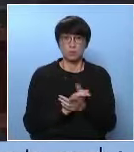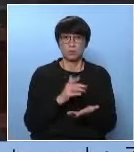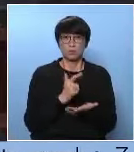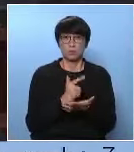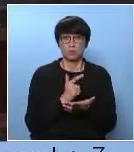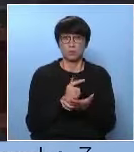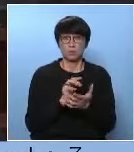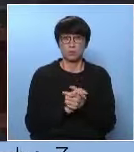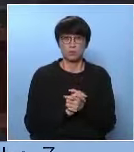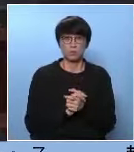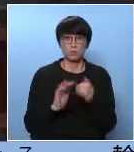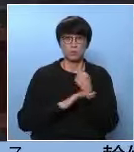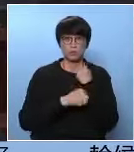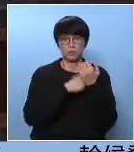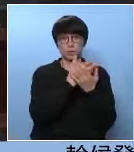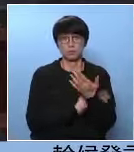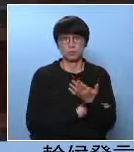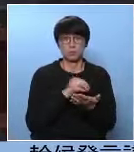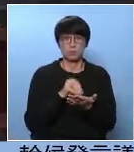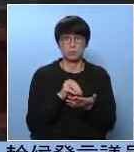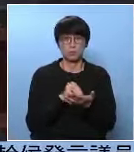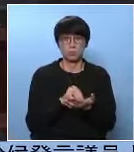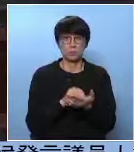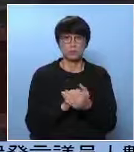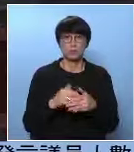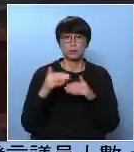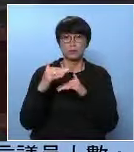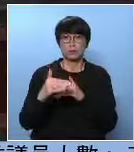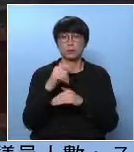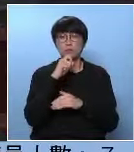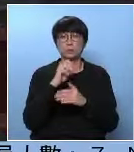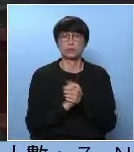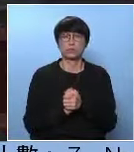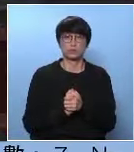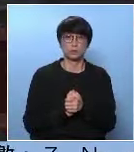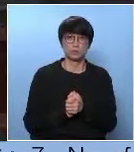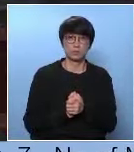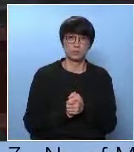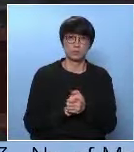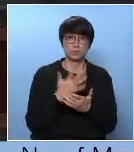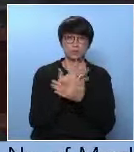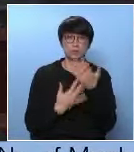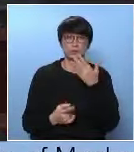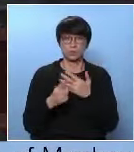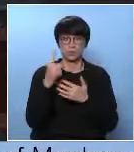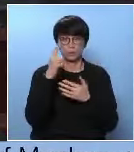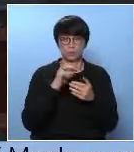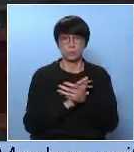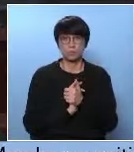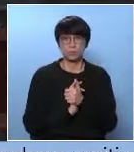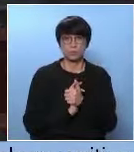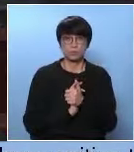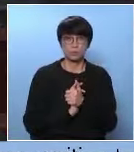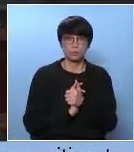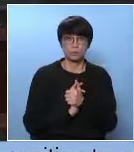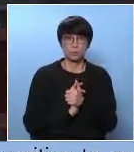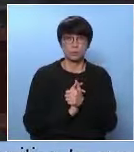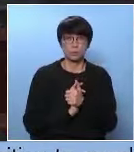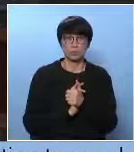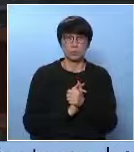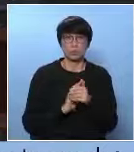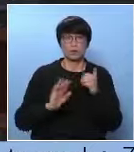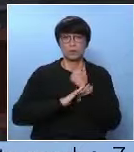已經法律規定予以限制。互聯網的世界並不是一個無法